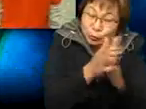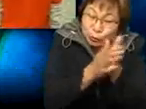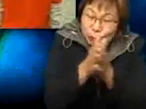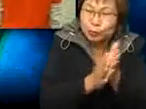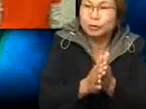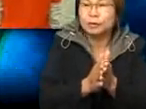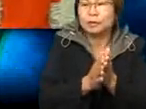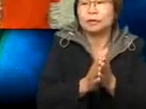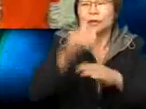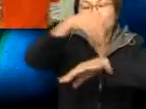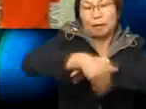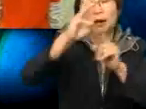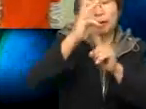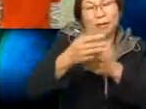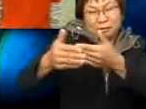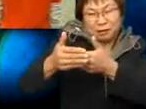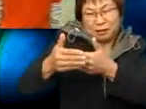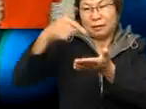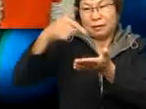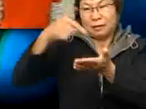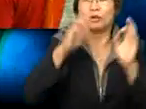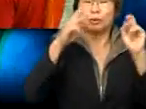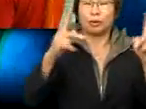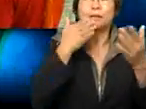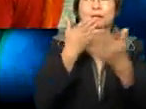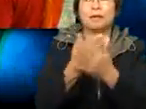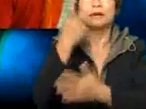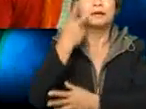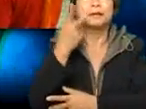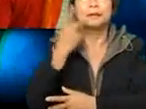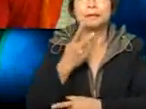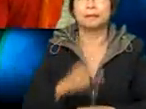Bersungguh-sungguh sebab malam amal tu tak lama lagi. Okey? Baik, dan nanti.